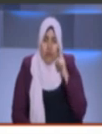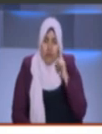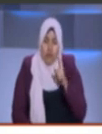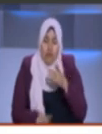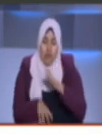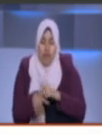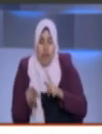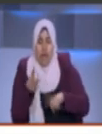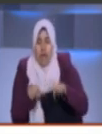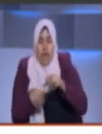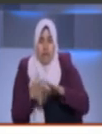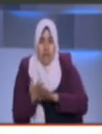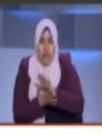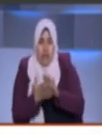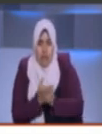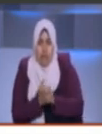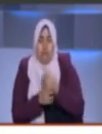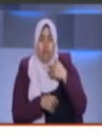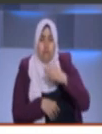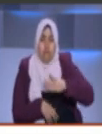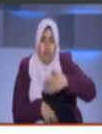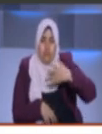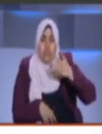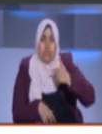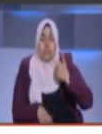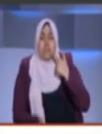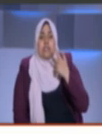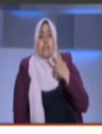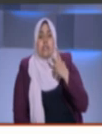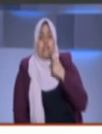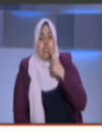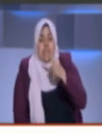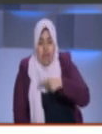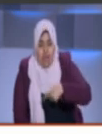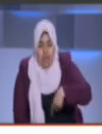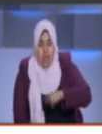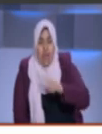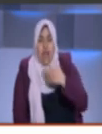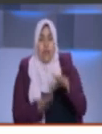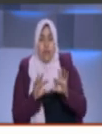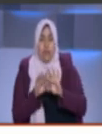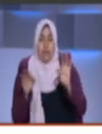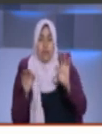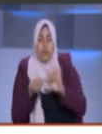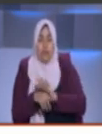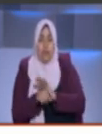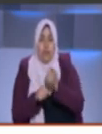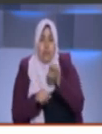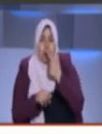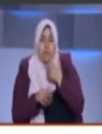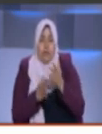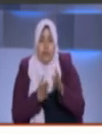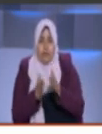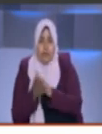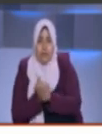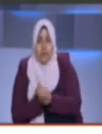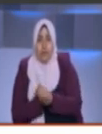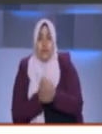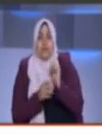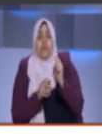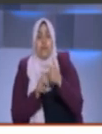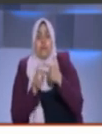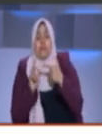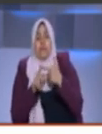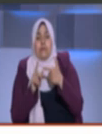الأحوال، في أحسن الأحوال سنحتاج إلى سنة من الآن للحصول على مطعوم. هذا واحد. اثنين سيدتي،